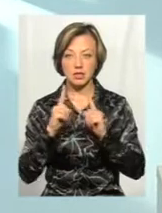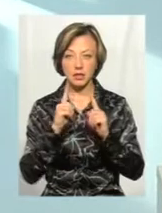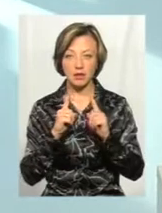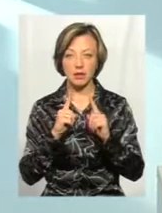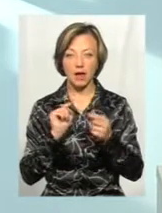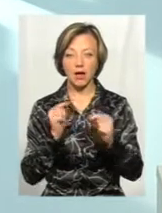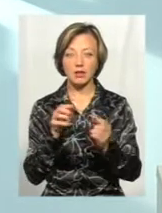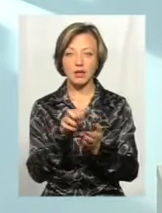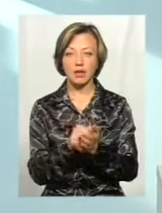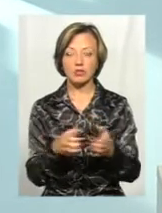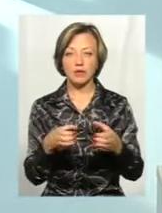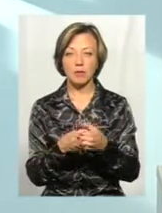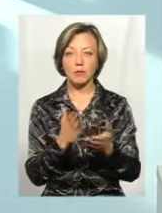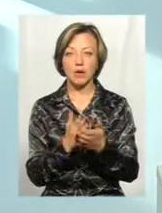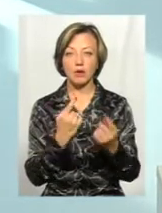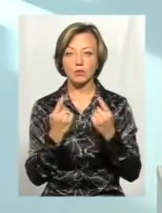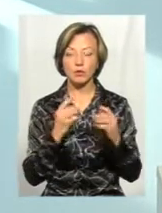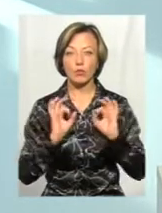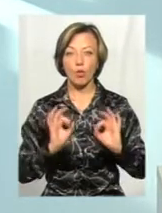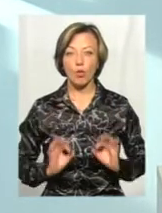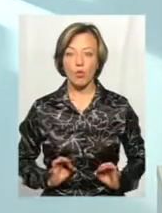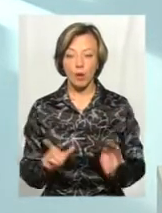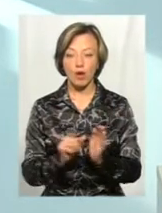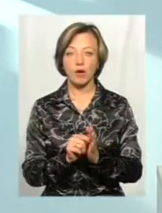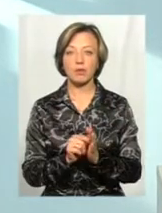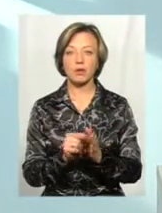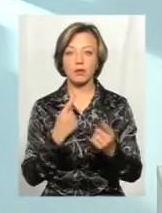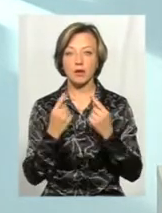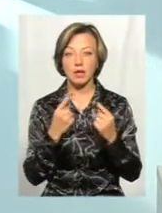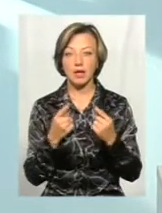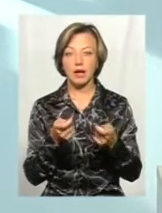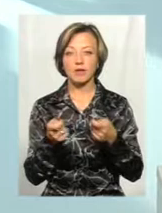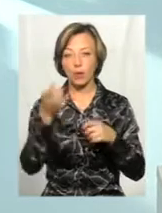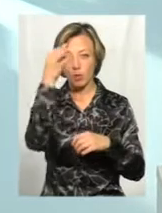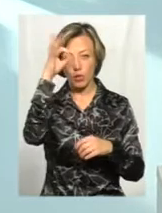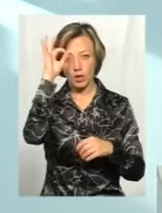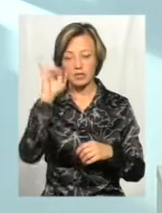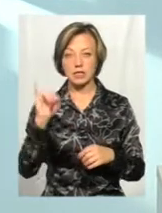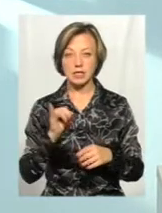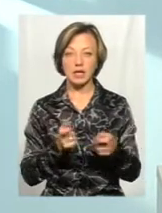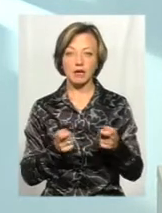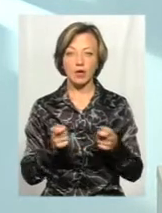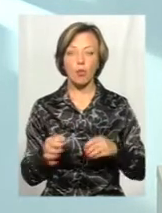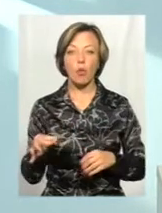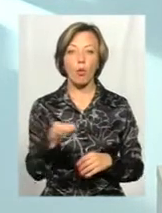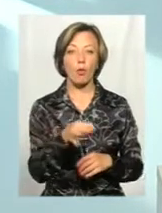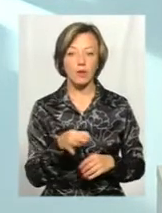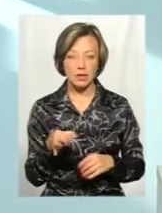антирейдерського штабу, ми мали розмову з прокурором, мали розмову з керівником поліції і з керівником